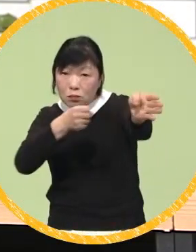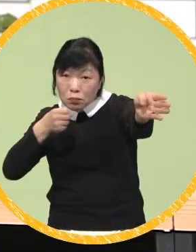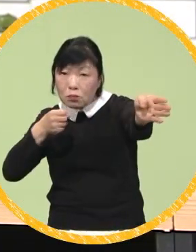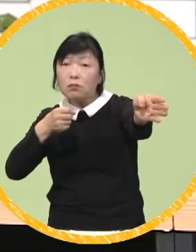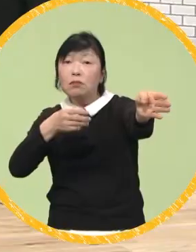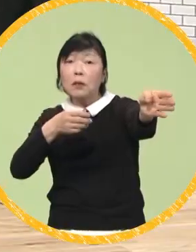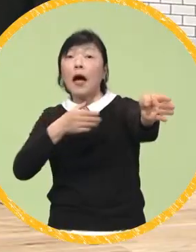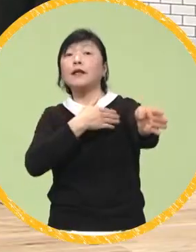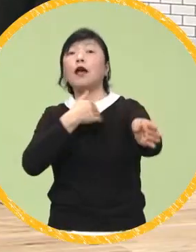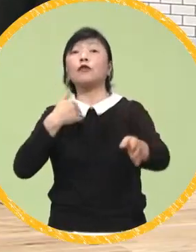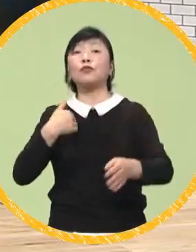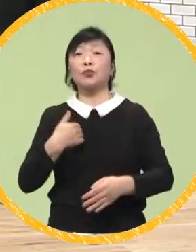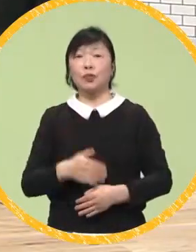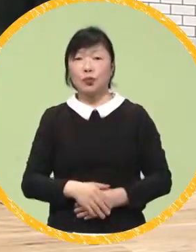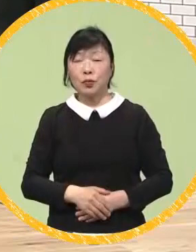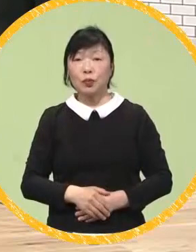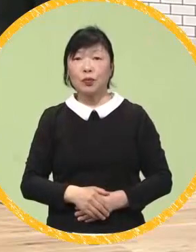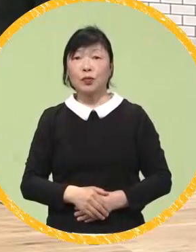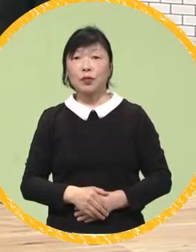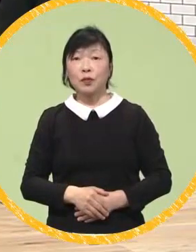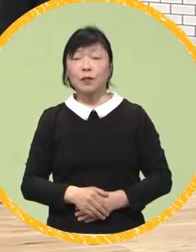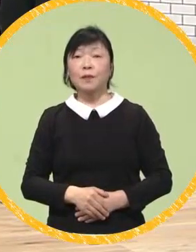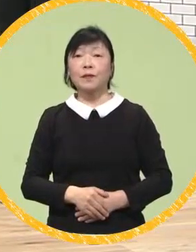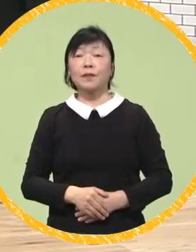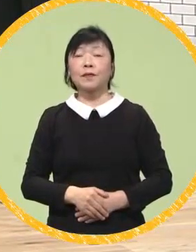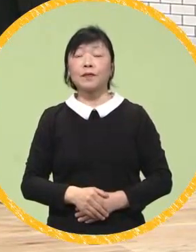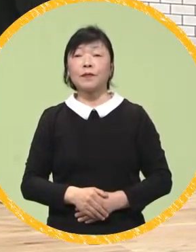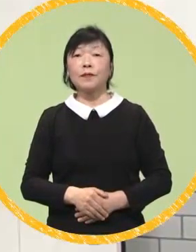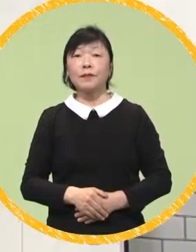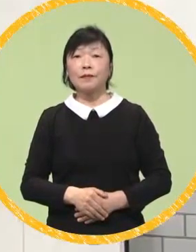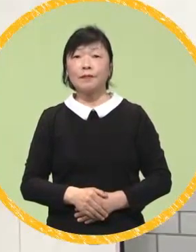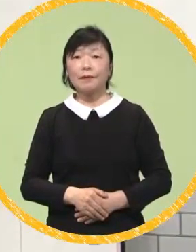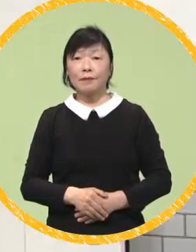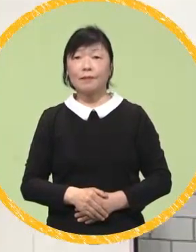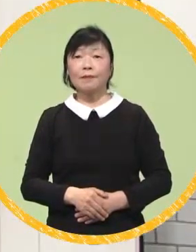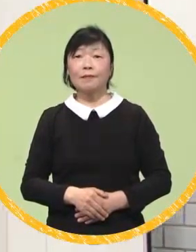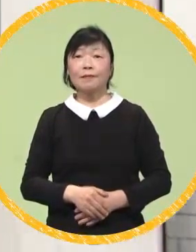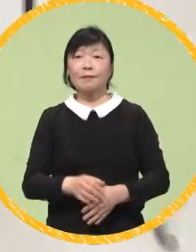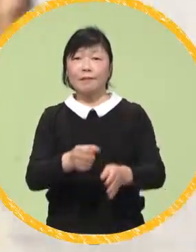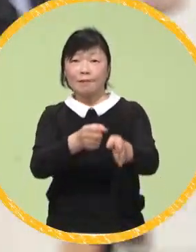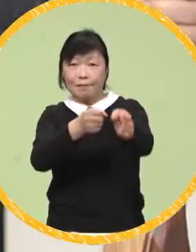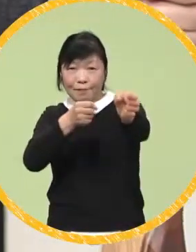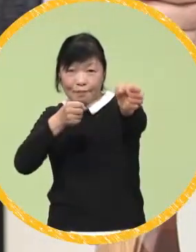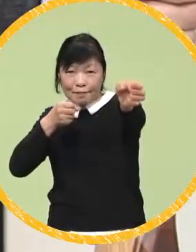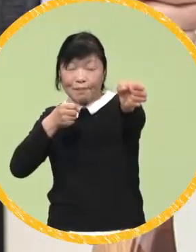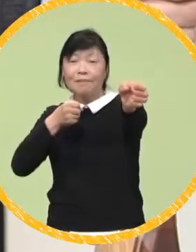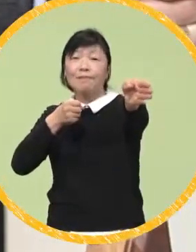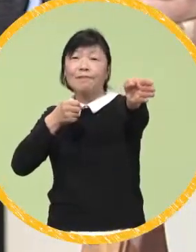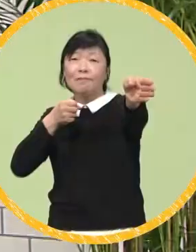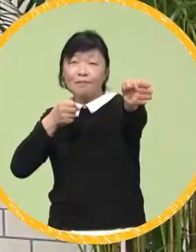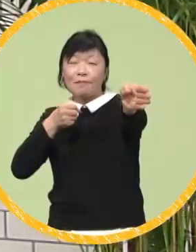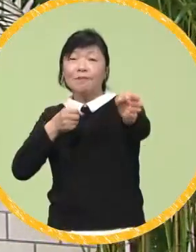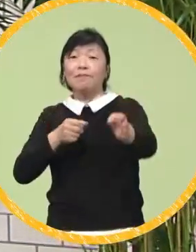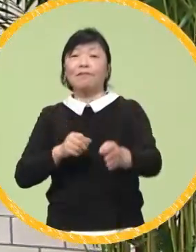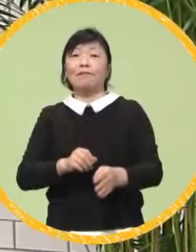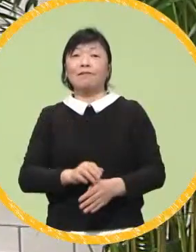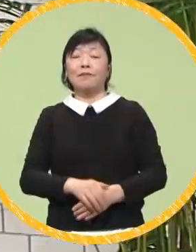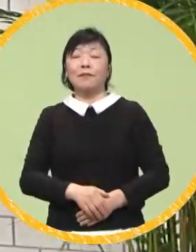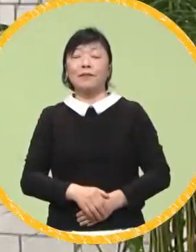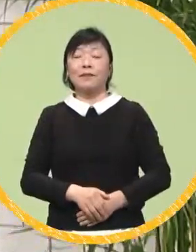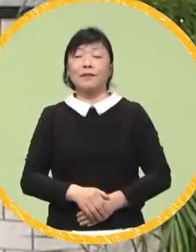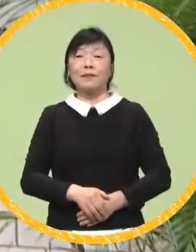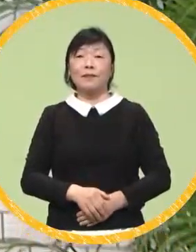ええいいですねこれ皆さんこうですよ高価なかな感じでうんって挟ん